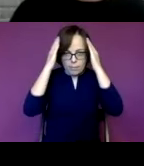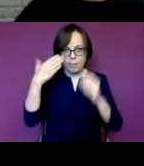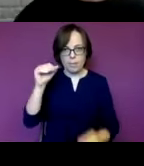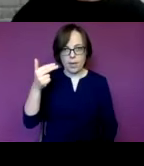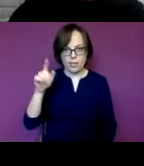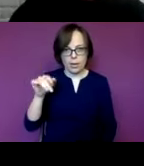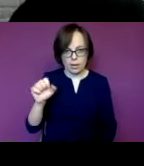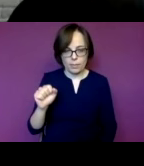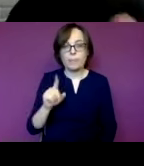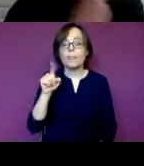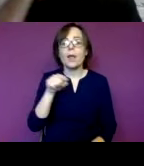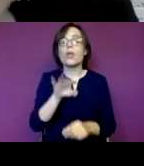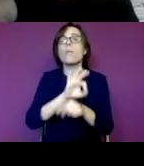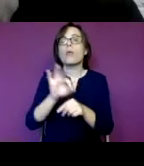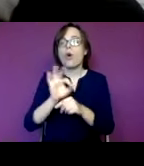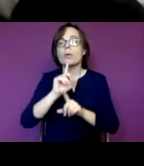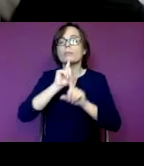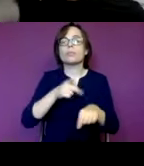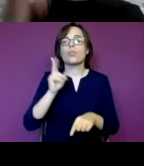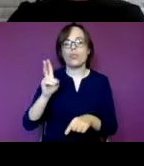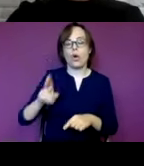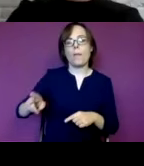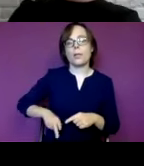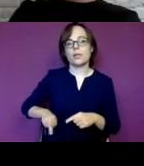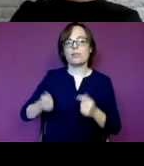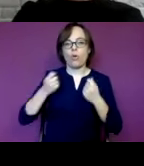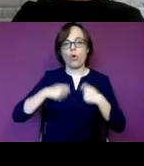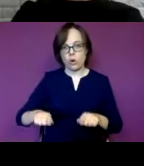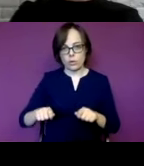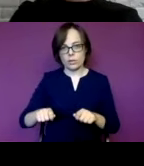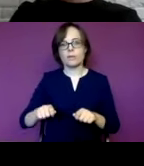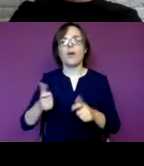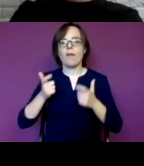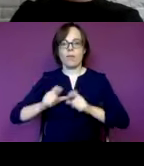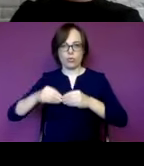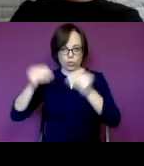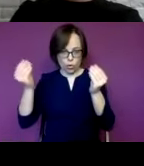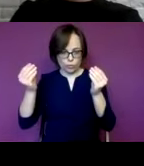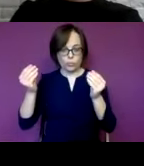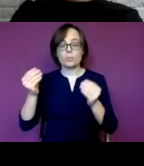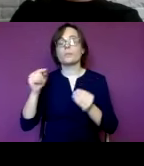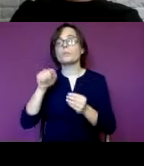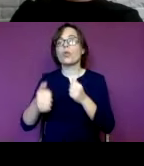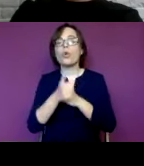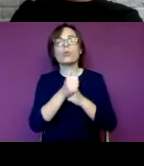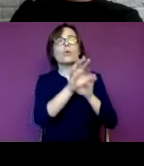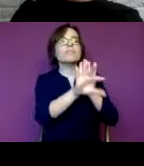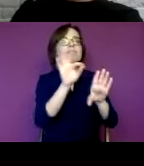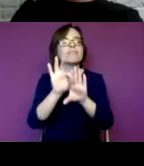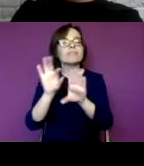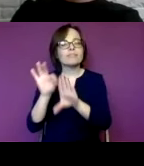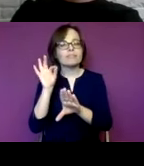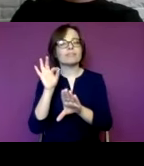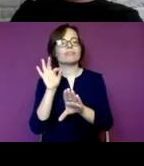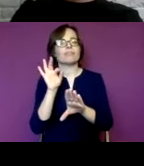generalnie projektem zlecony wówczas przez Ministerstwo Rolnictwa i Rozwoju Wsi, on miał wytypować taką reprezentację